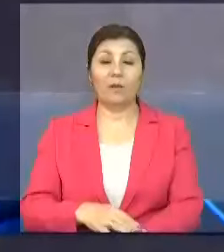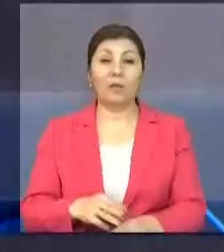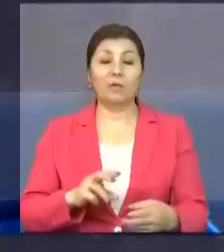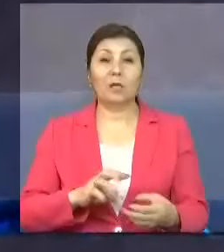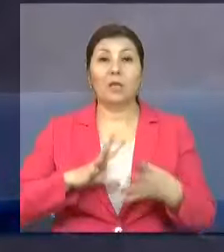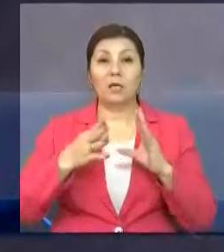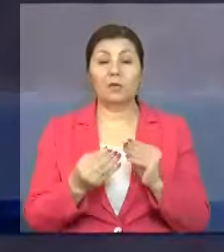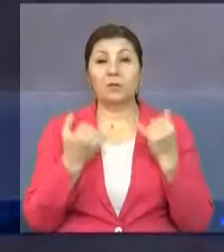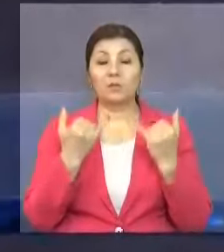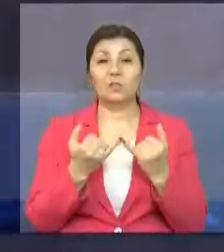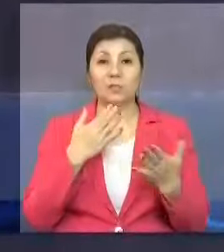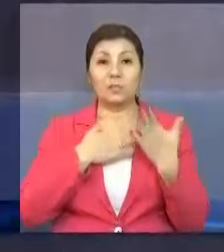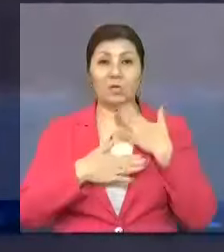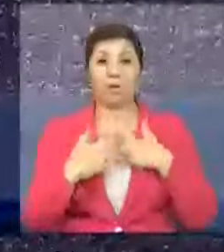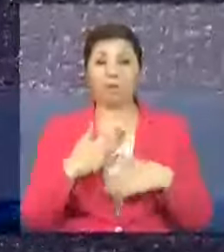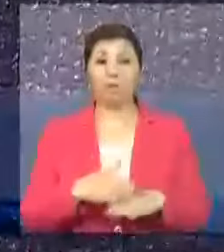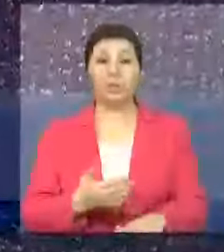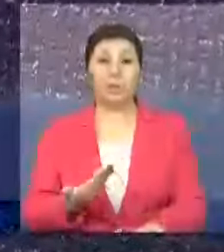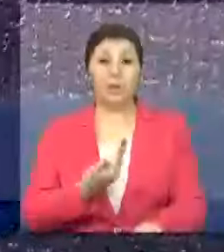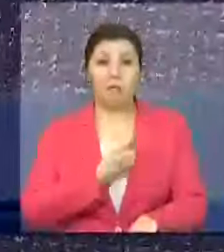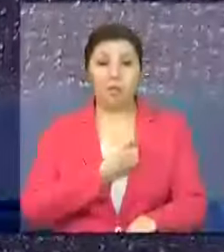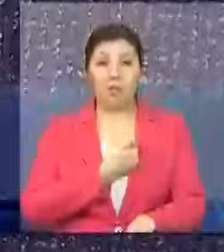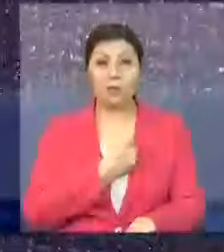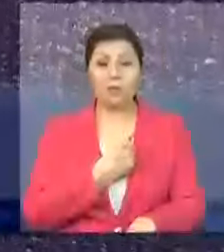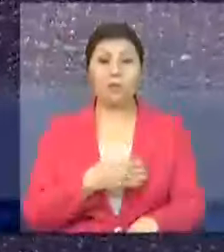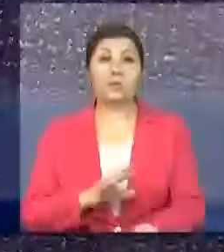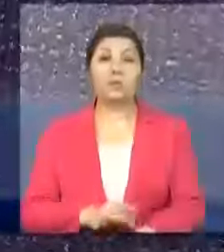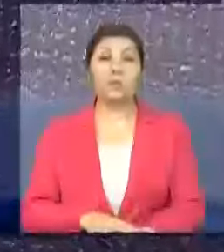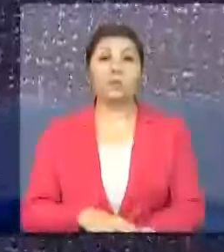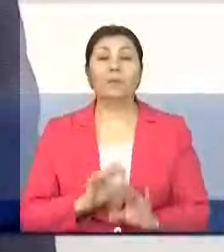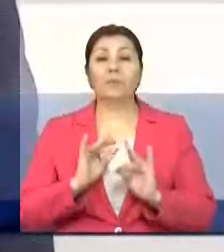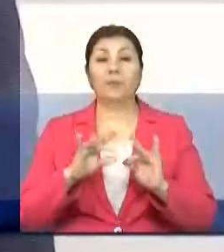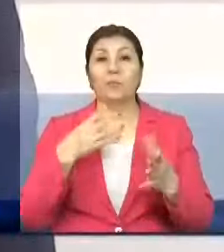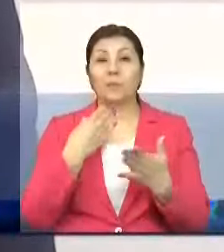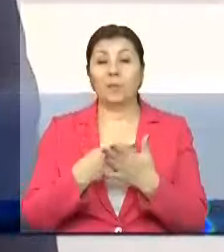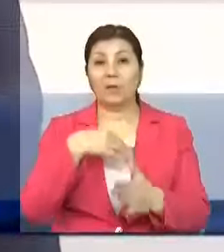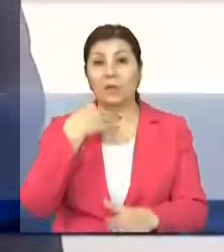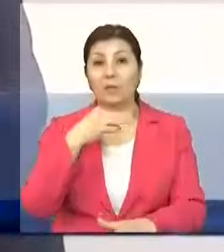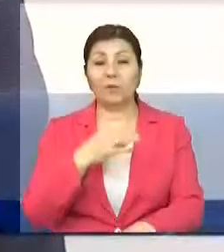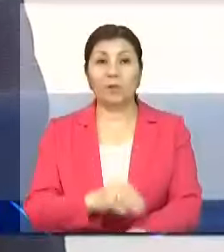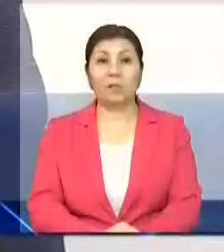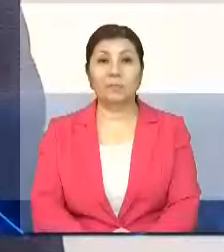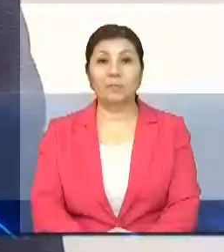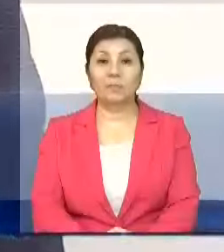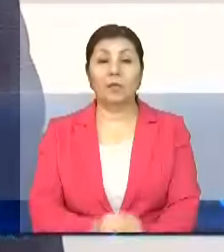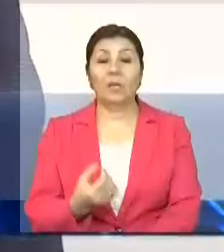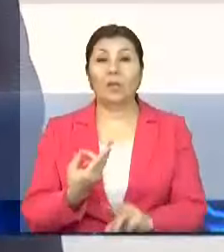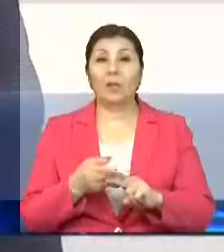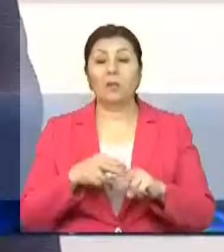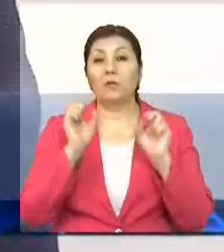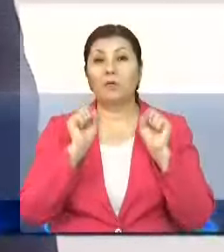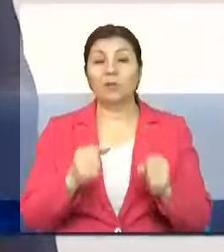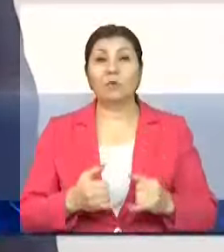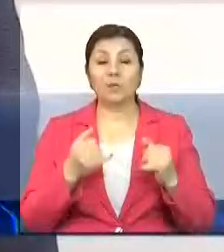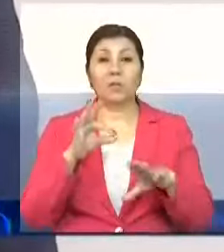Результаты сейчас у нас радуют тоже, вот хотелось бы тоже поделиться своим опытом. Однопортовая резекция — это возможность для